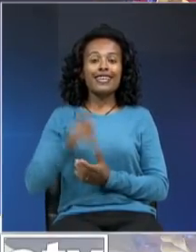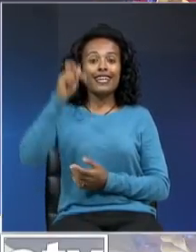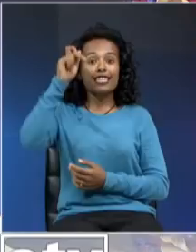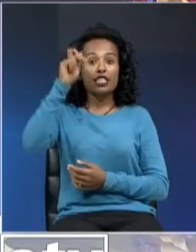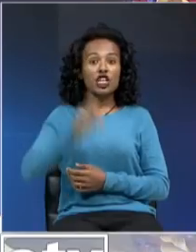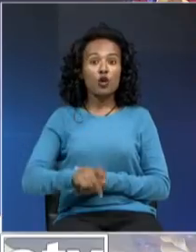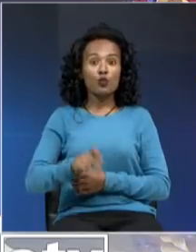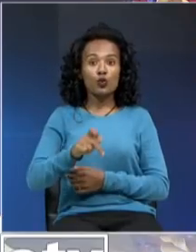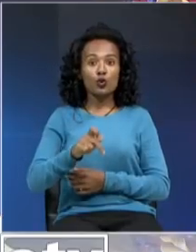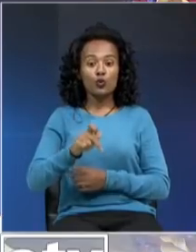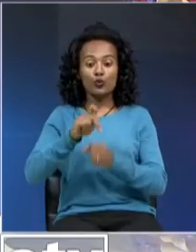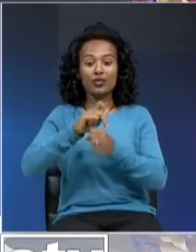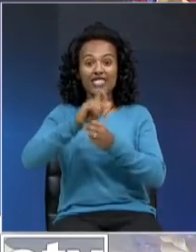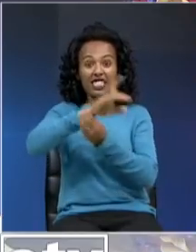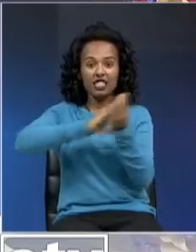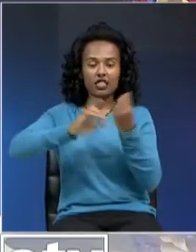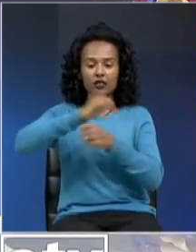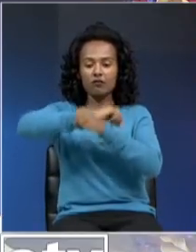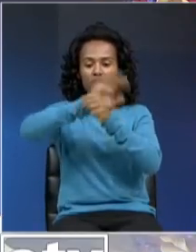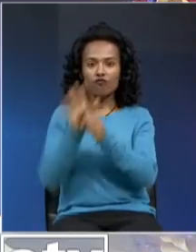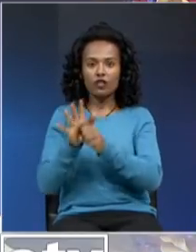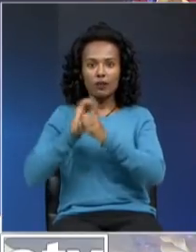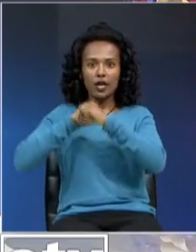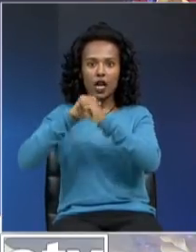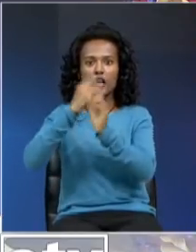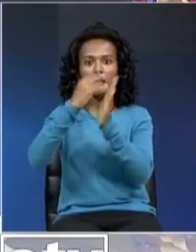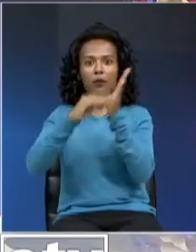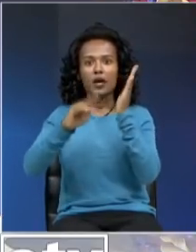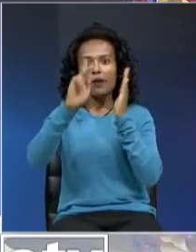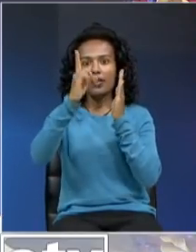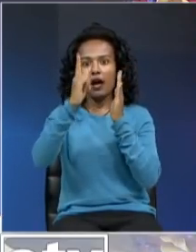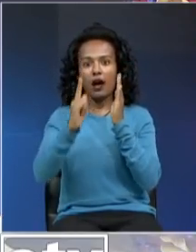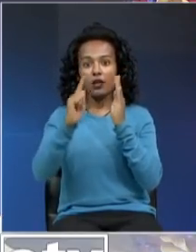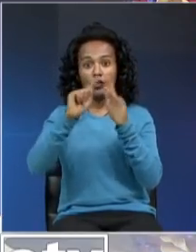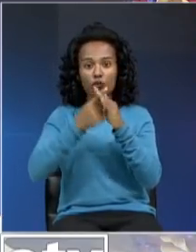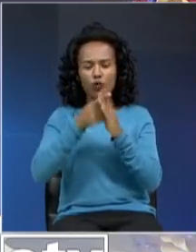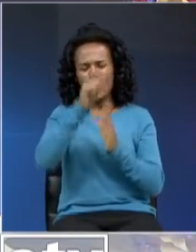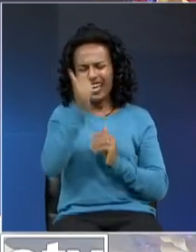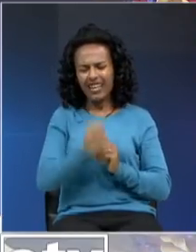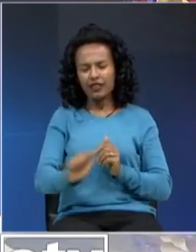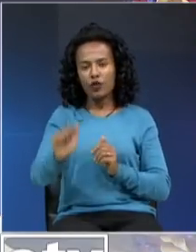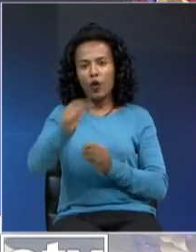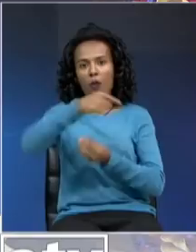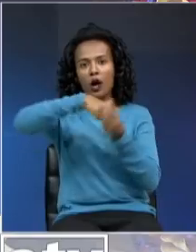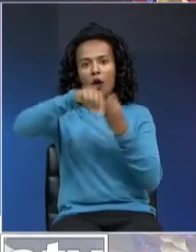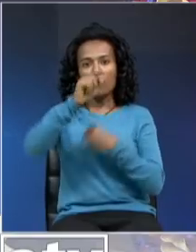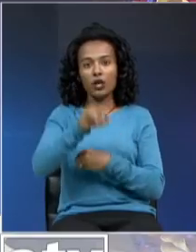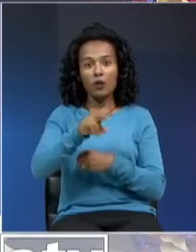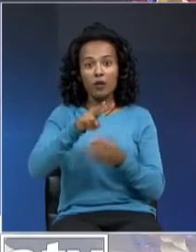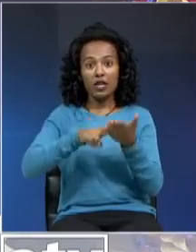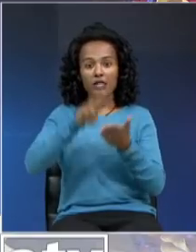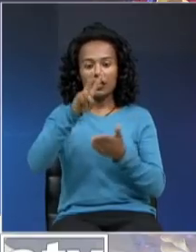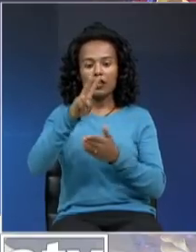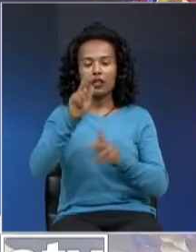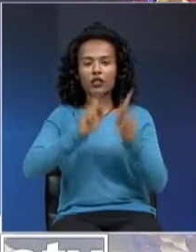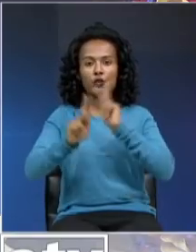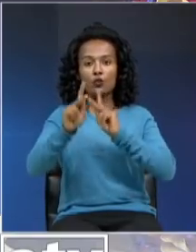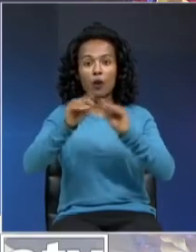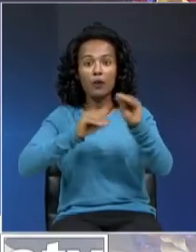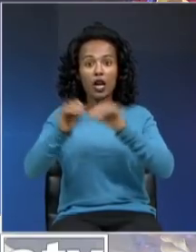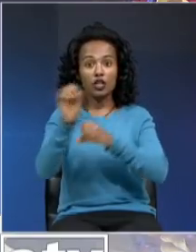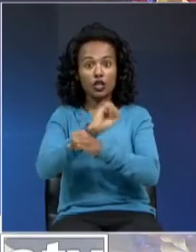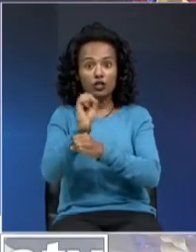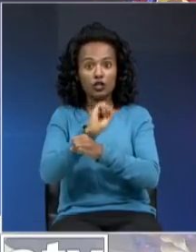የደቡብ ክልል የኮሮና ቫይረስ ስርጭትን ለመከላከል ከመጋቢት 21 ቀን ጀምሮ ከየትኛውም አካባቢ የሚነሳ የህዝብ ማመላለሻ